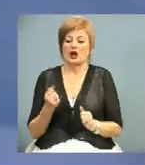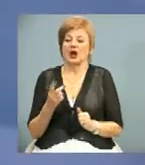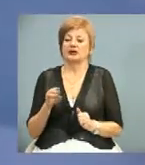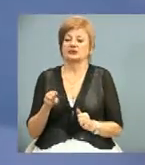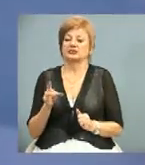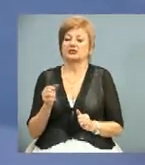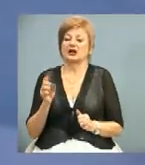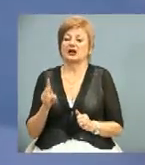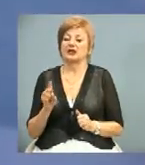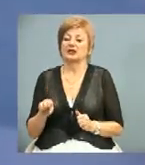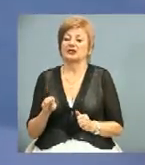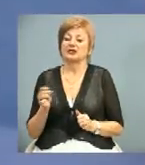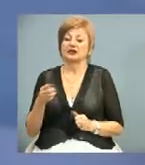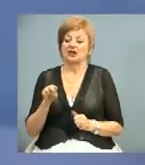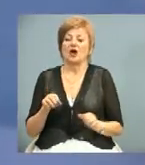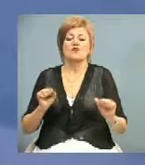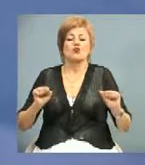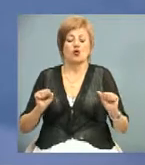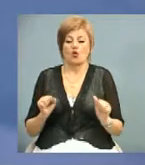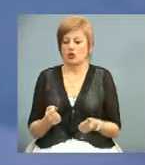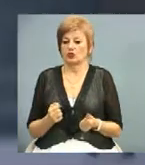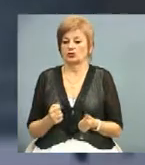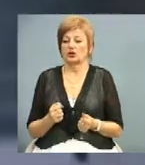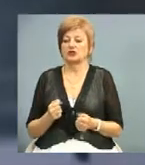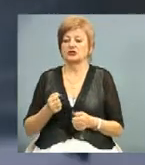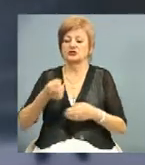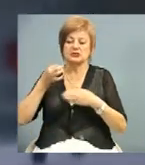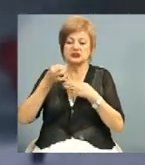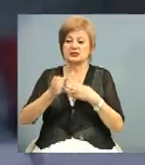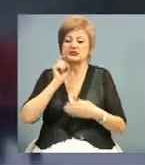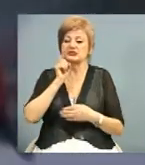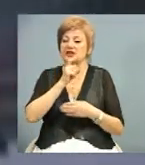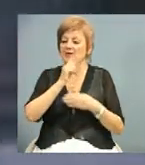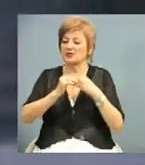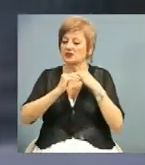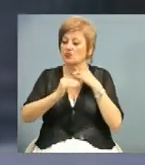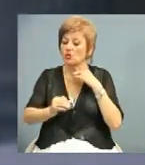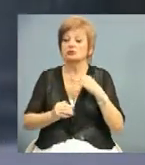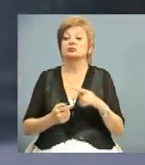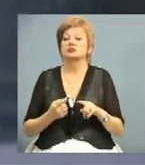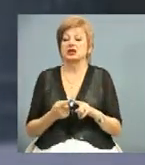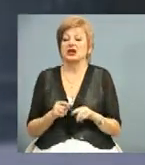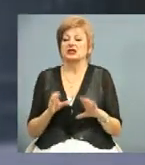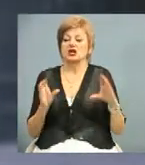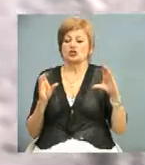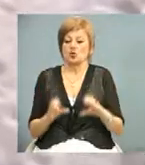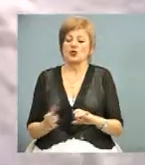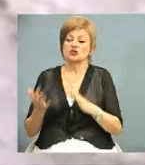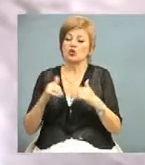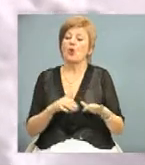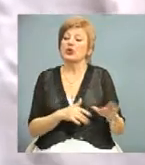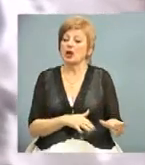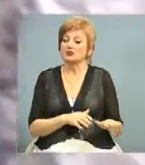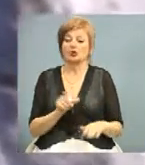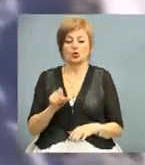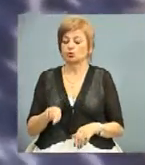Знаходиться Антарктида в найхолоднішому місці на Землі – Полярному полюсі. Більша частина території – це замерзлий океан. Люди